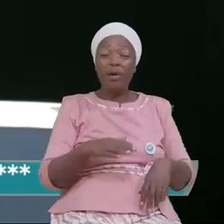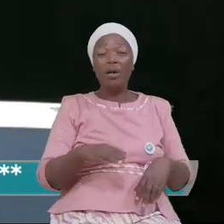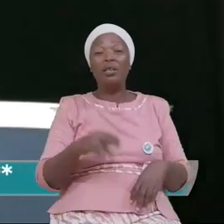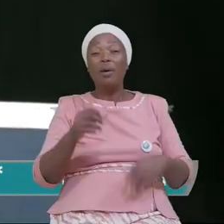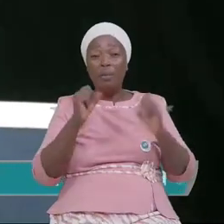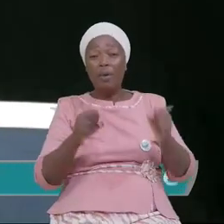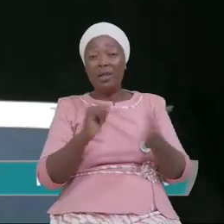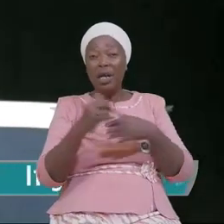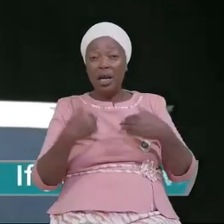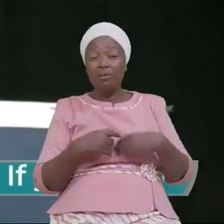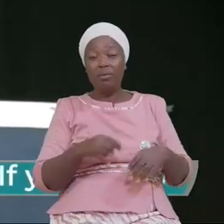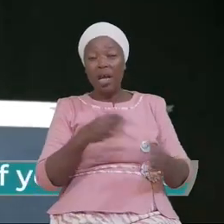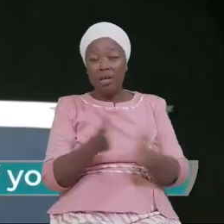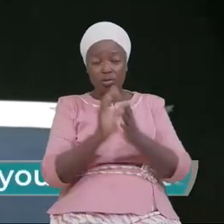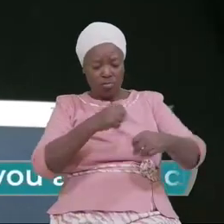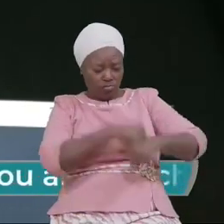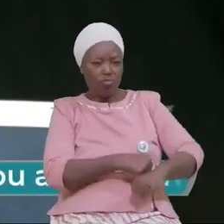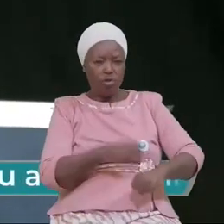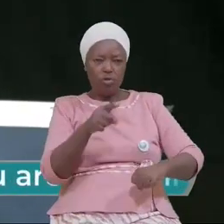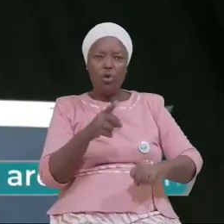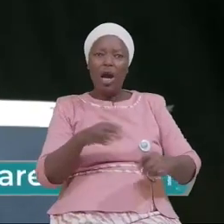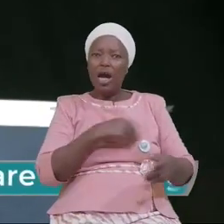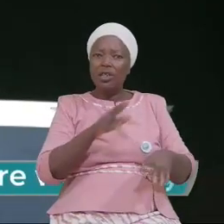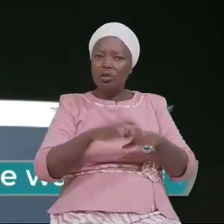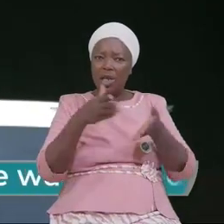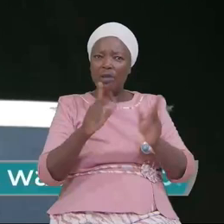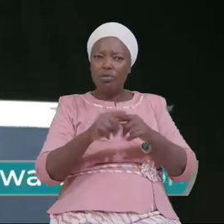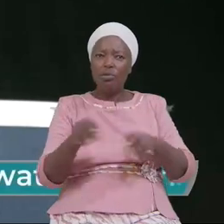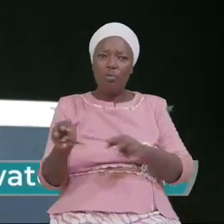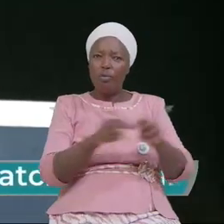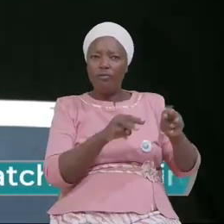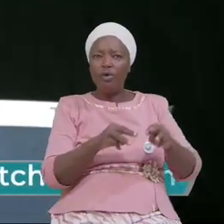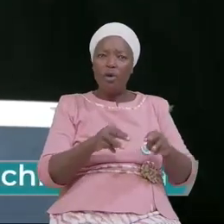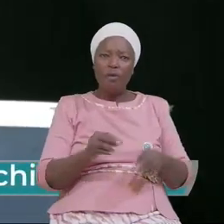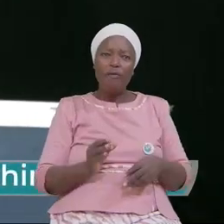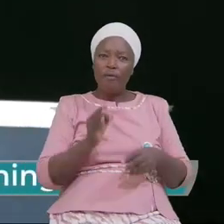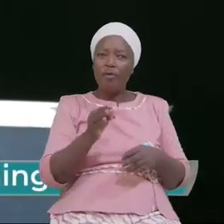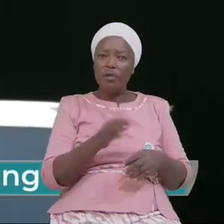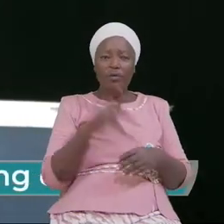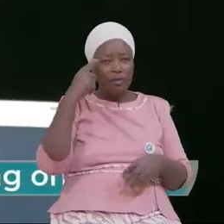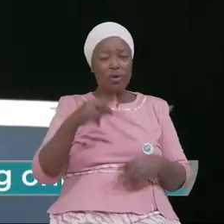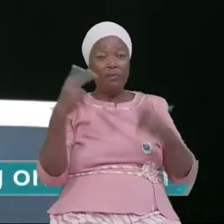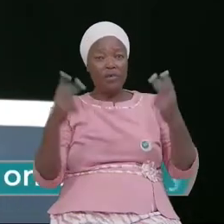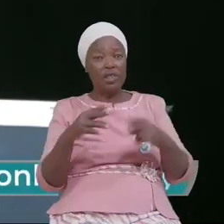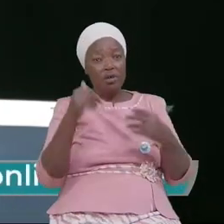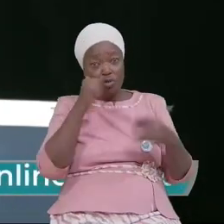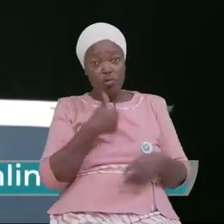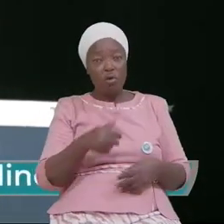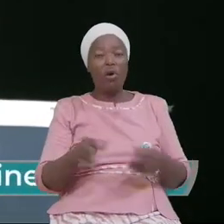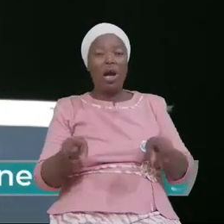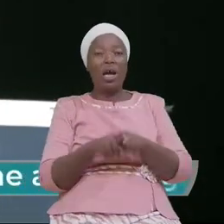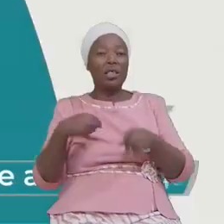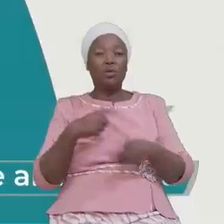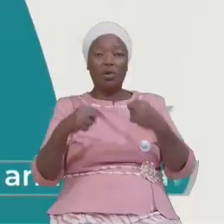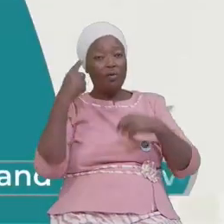organisés, orchestrés contre votre joie, votre progrès, votre victoire, demain, quand vous viendrez au culte d'adoration